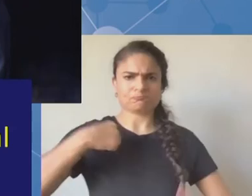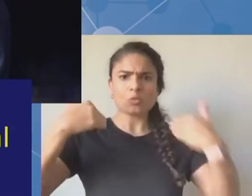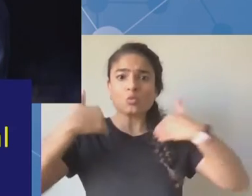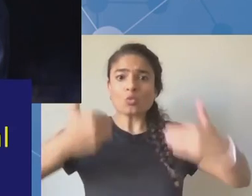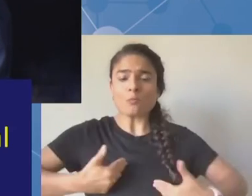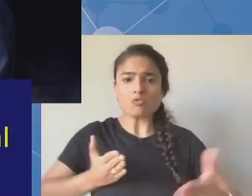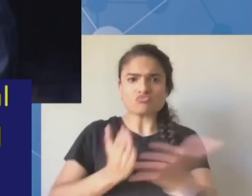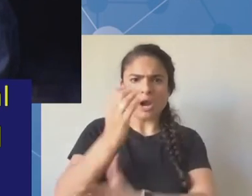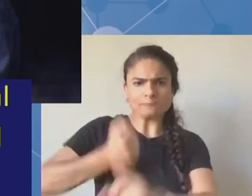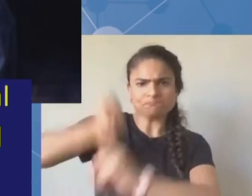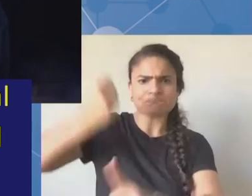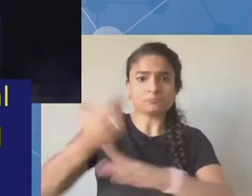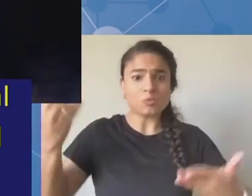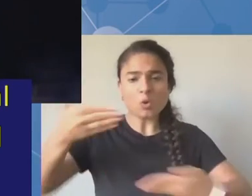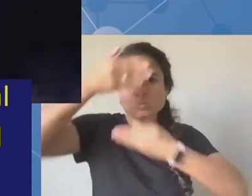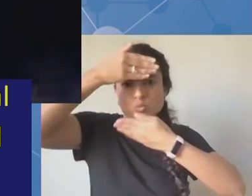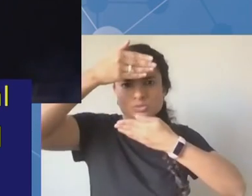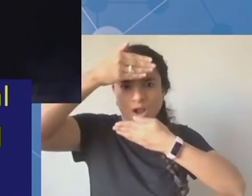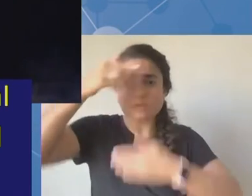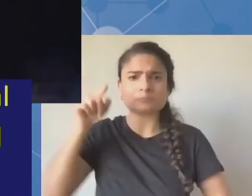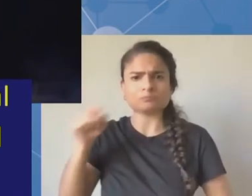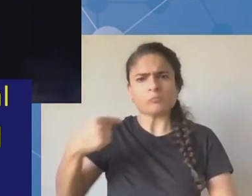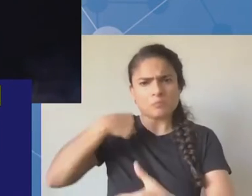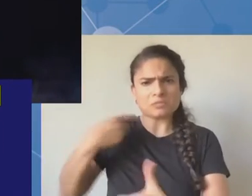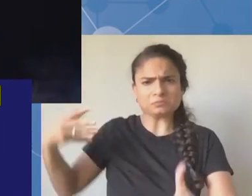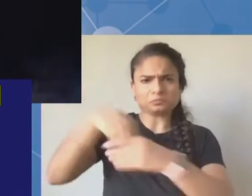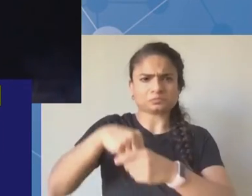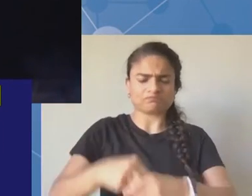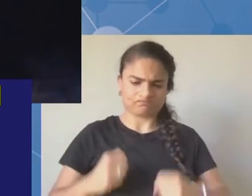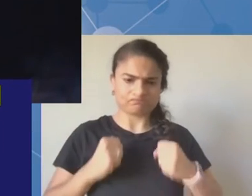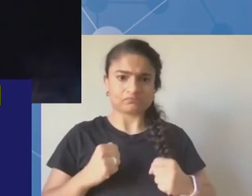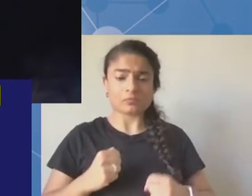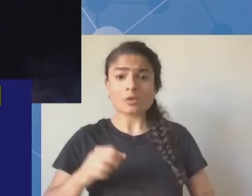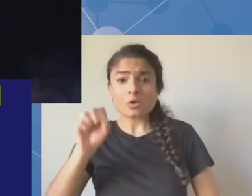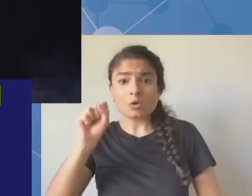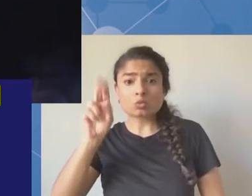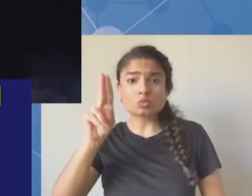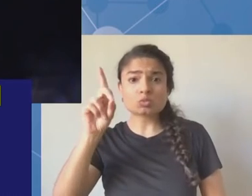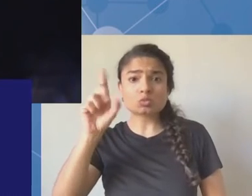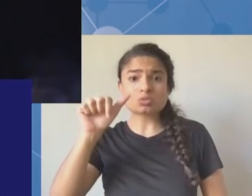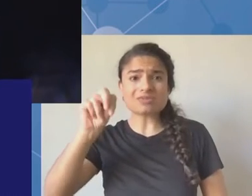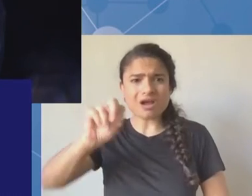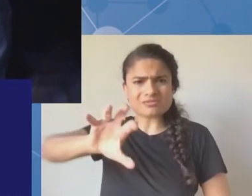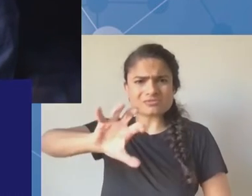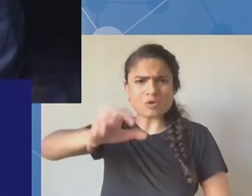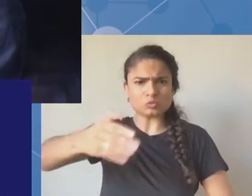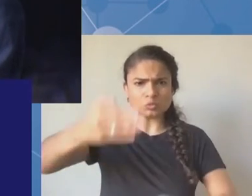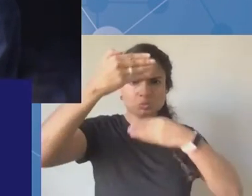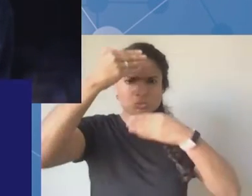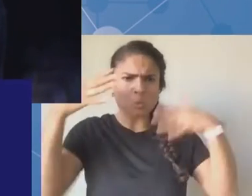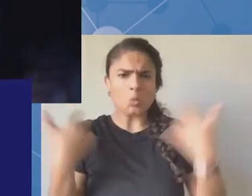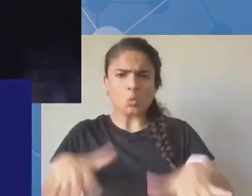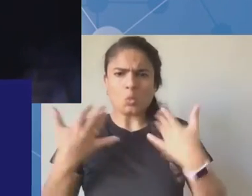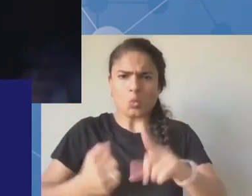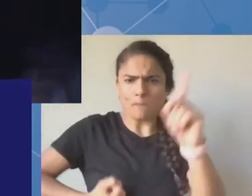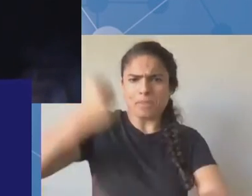Адил. Я из Судана. И я высказываюсь от моего собственного имени. Судан — это страна,